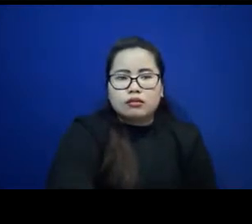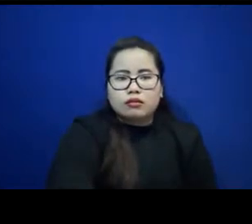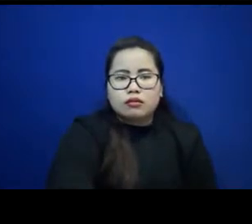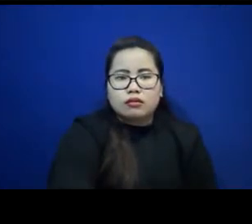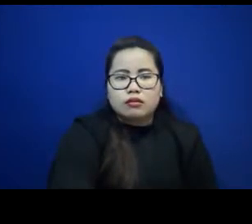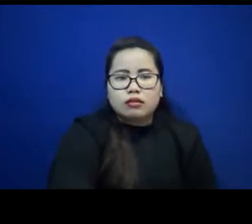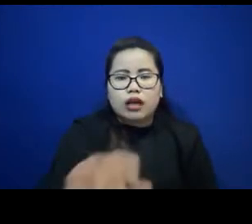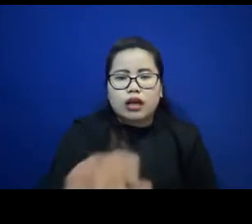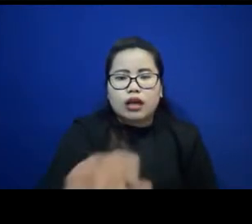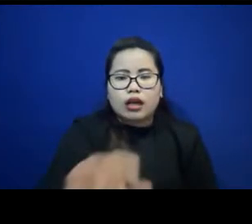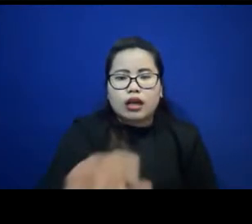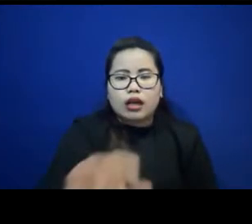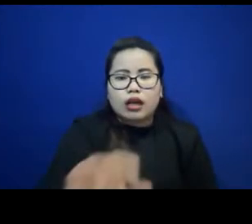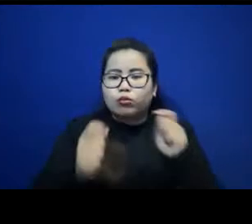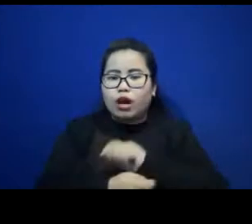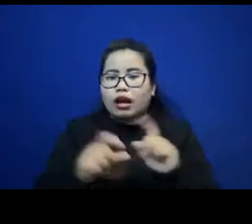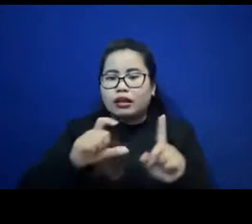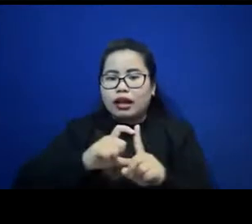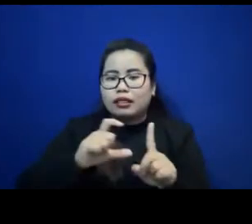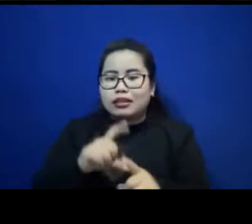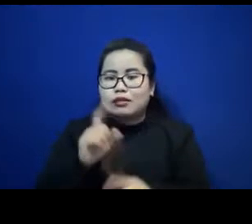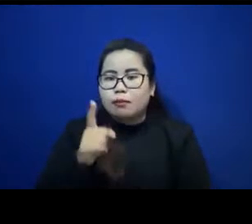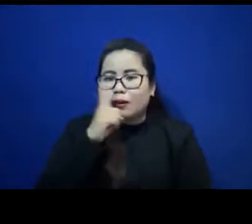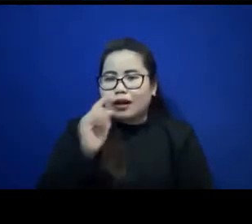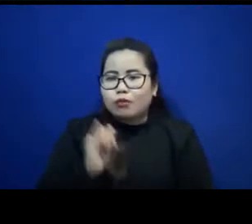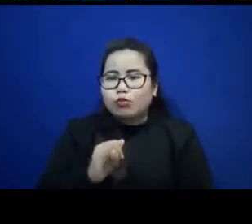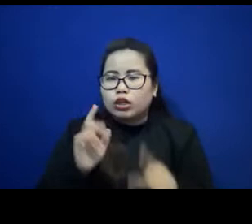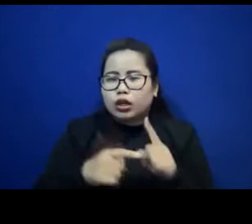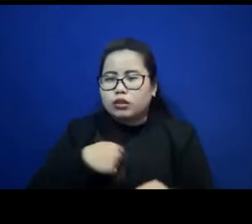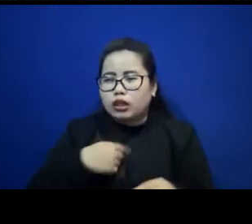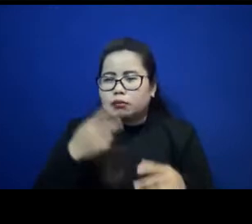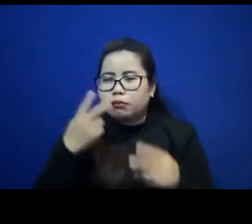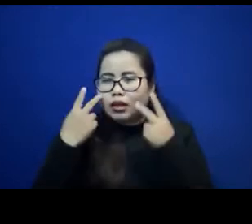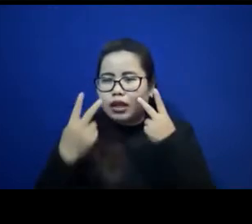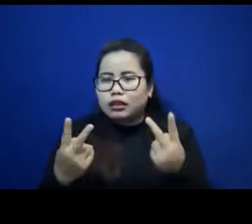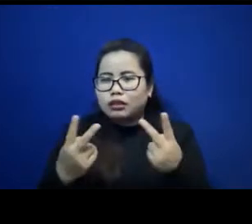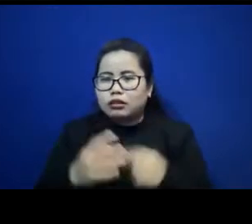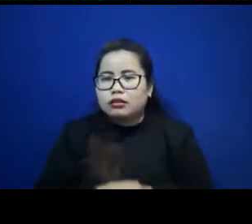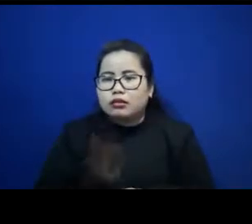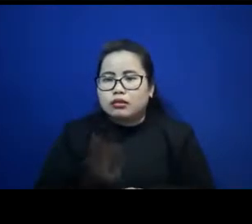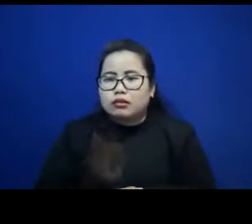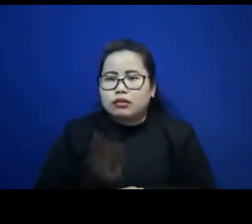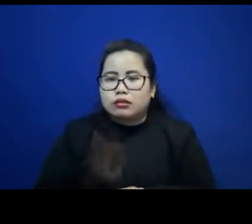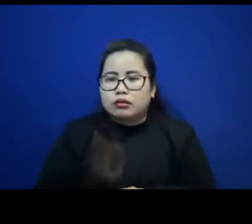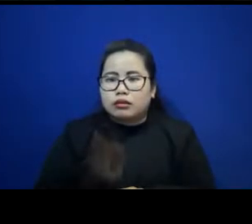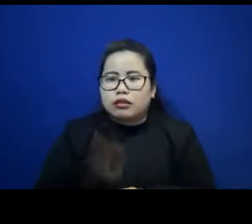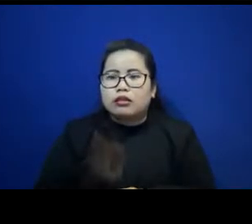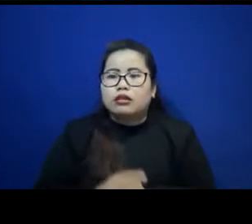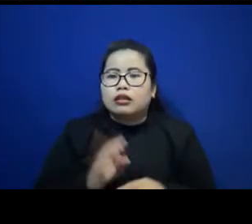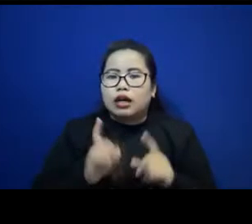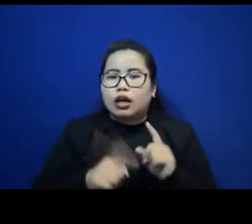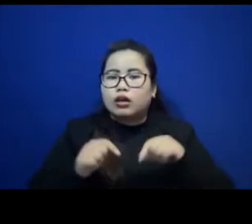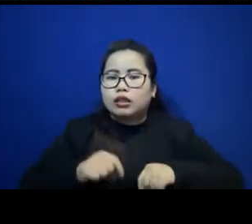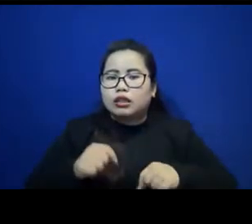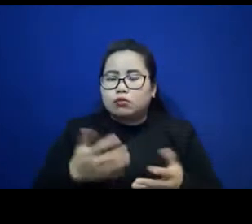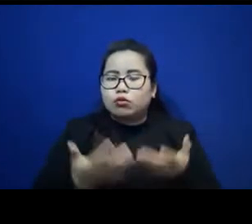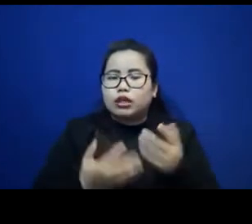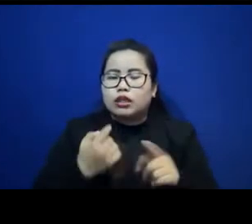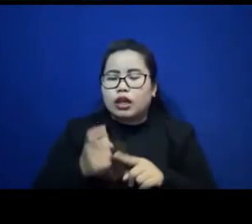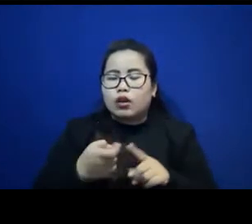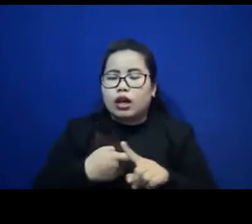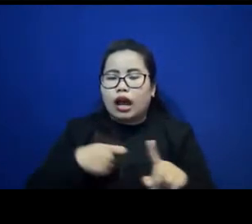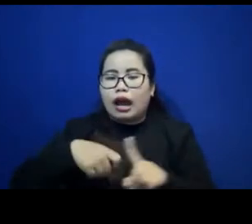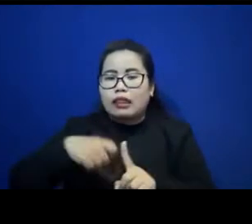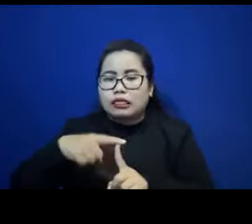perubahan data deh tidak mungkin sih kalau saya lihat biasanya ketika kita submitted by telah KTP